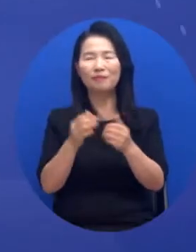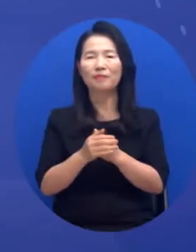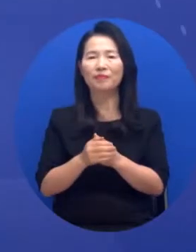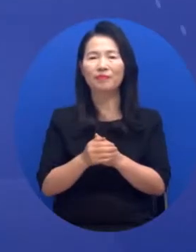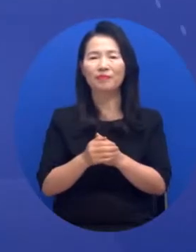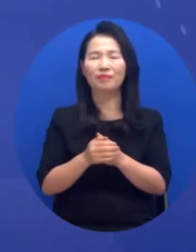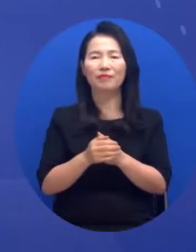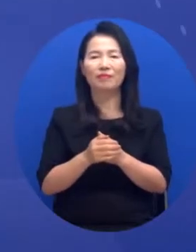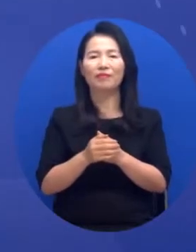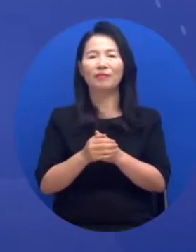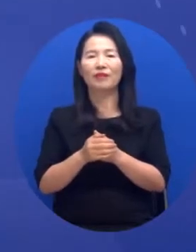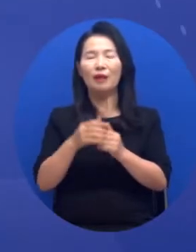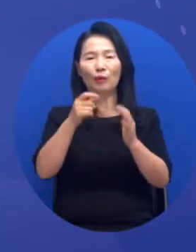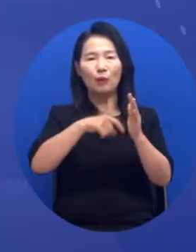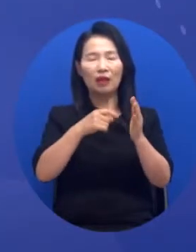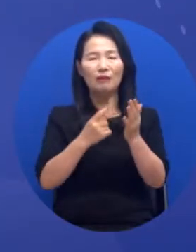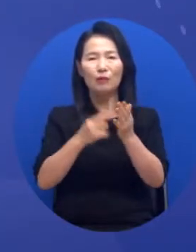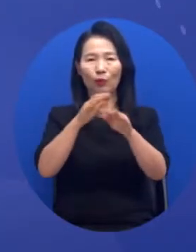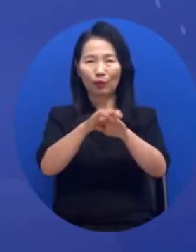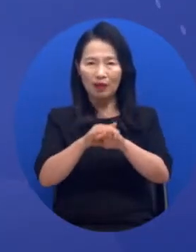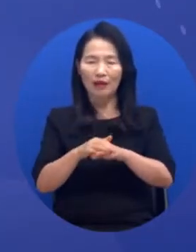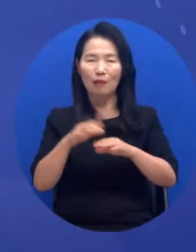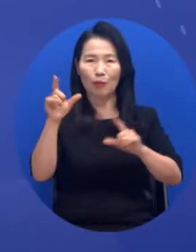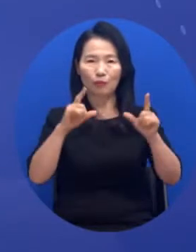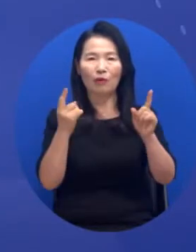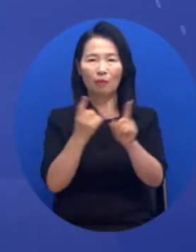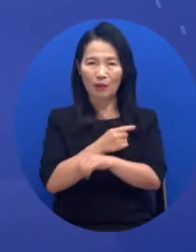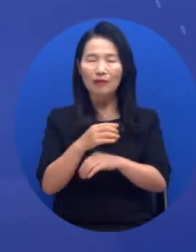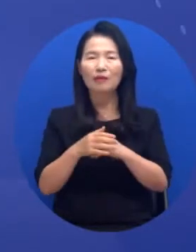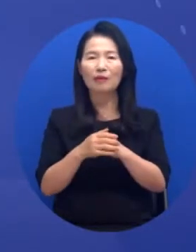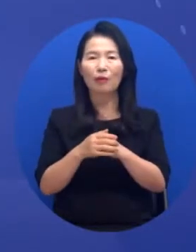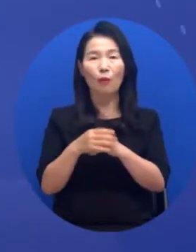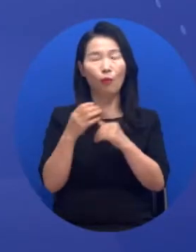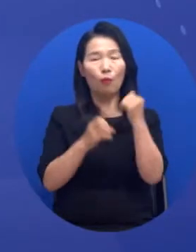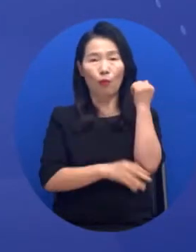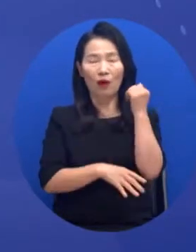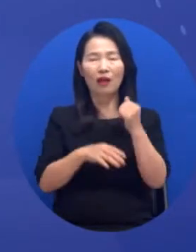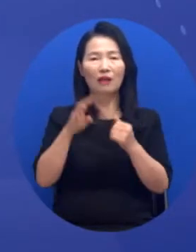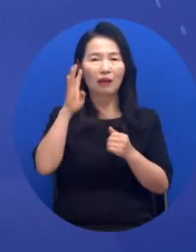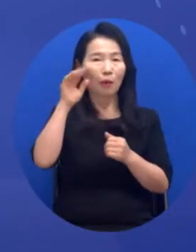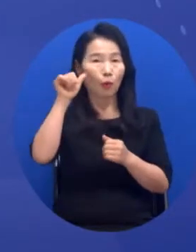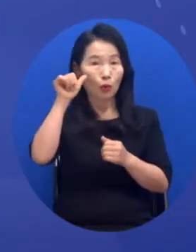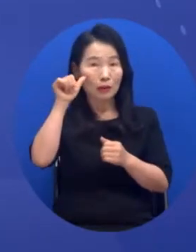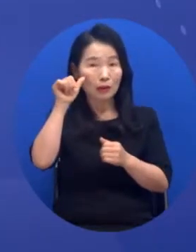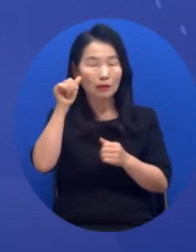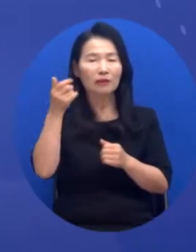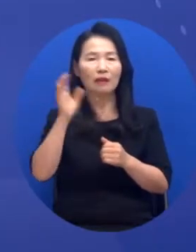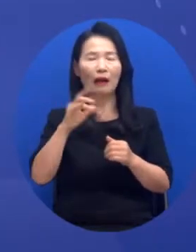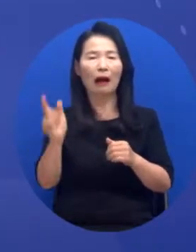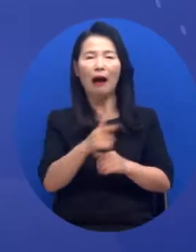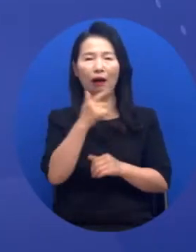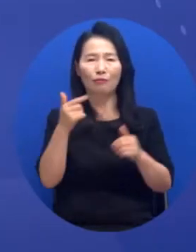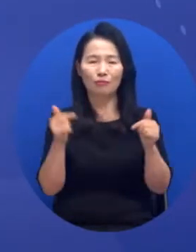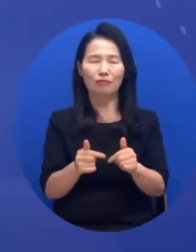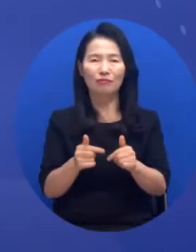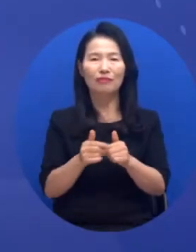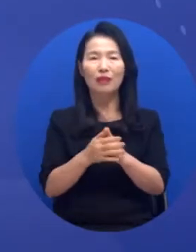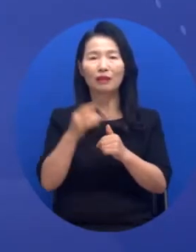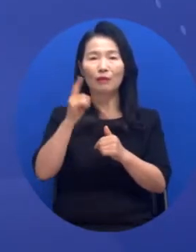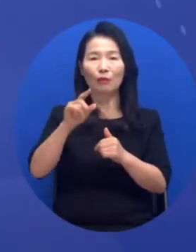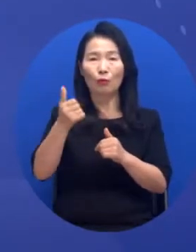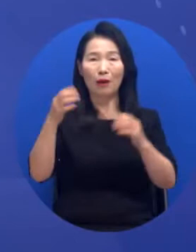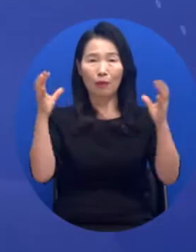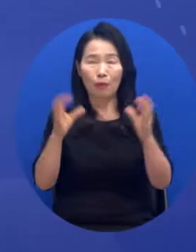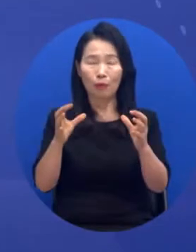교단 총회의 모습도 바꿔 놓았습니다 기계는 4박 5일까지 열리던 총회가 하루로 줄고 1500여 명이 한자리에 모여 더